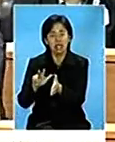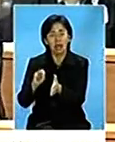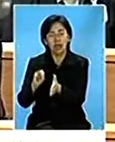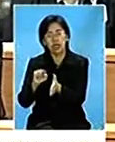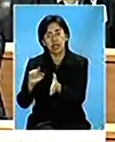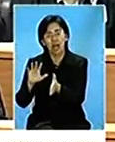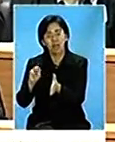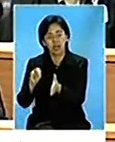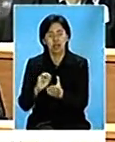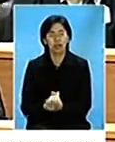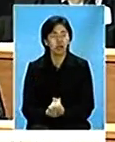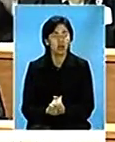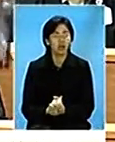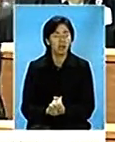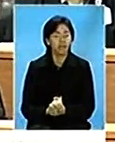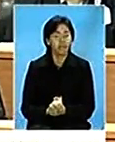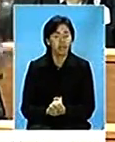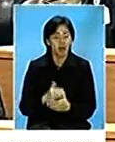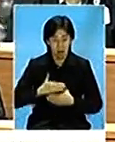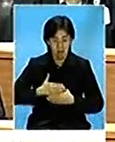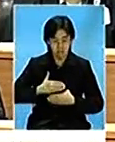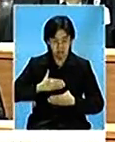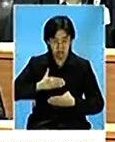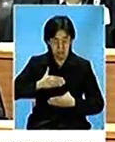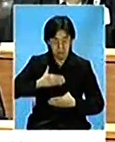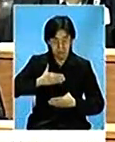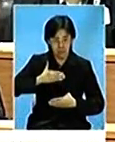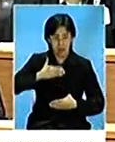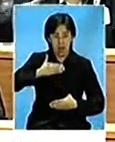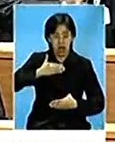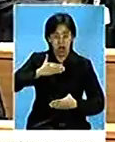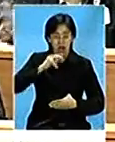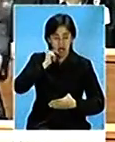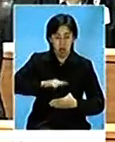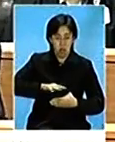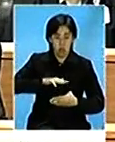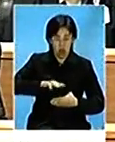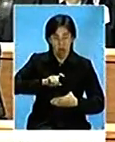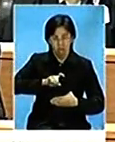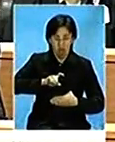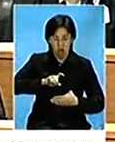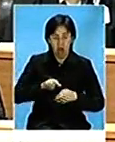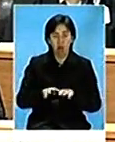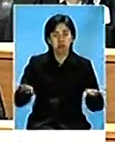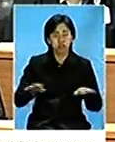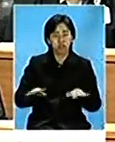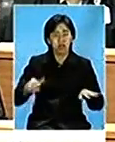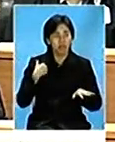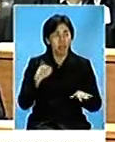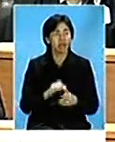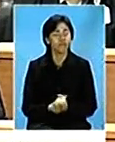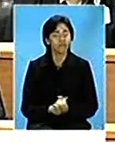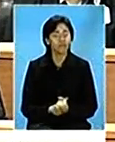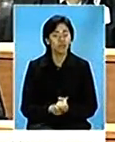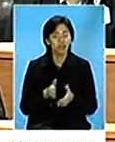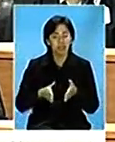ตรเวลายกสุดบานครับน้ำมามากมันไม่ไปตามบานหรอกครับมันก็ทะลักซ้ายขวาครับท่านประธานทราบไหมครับถ้าเกิดใครอยู่